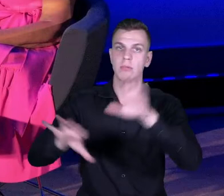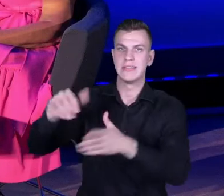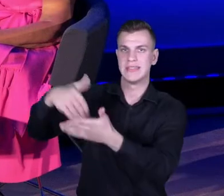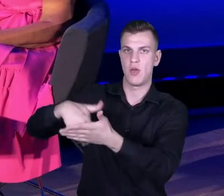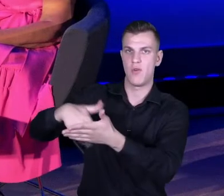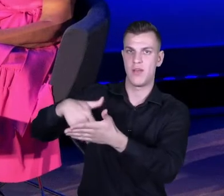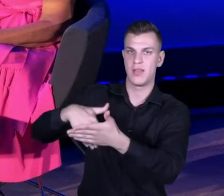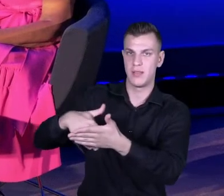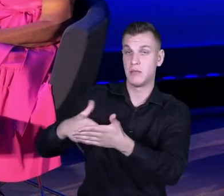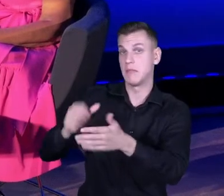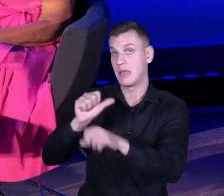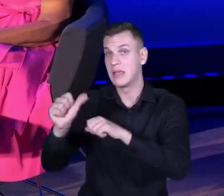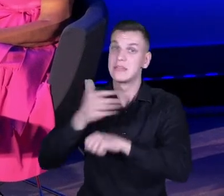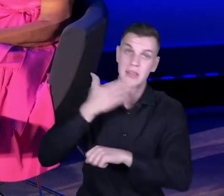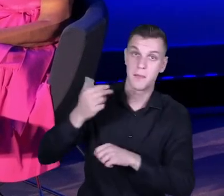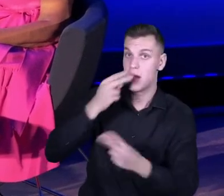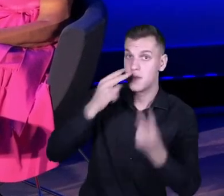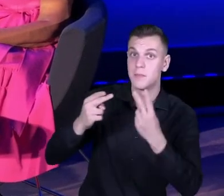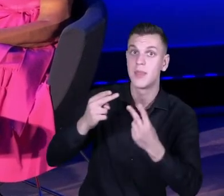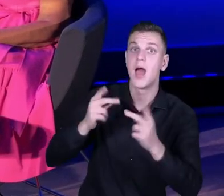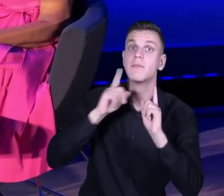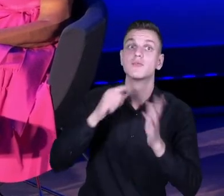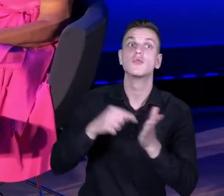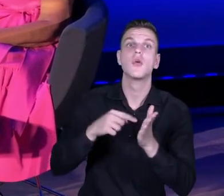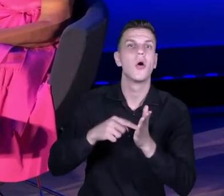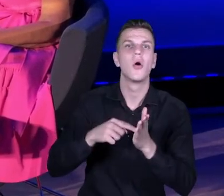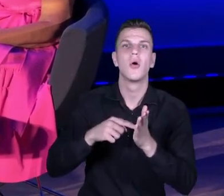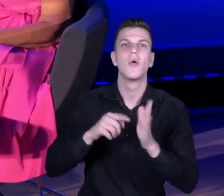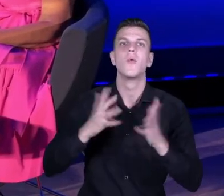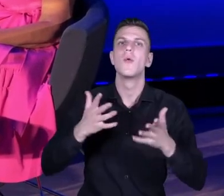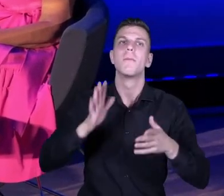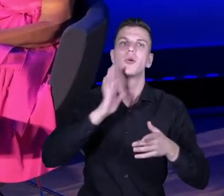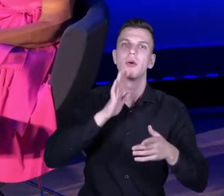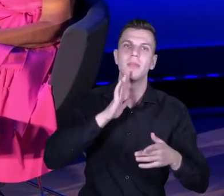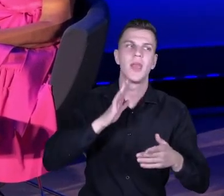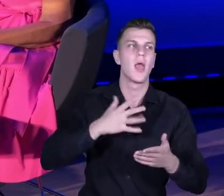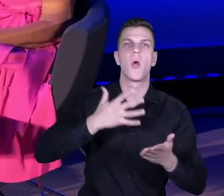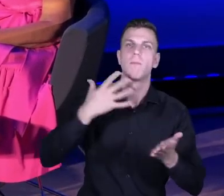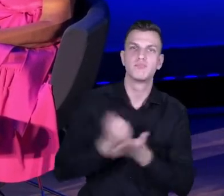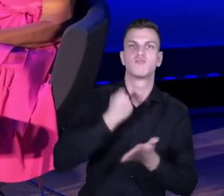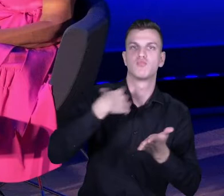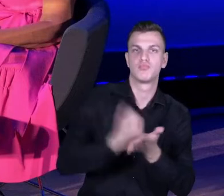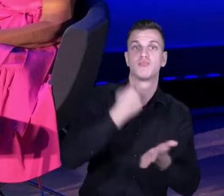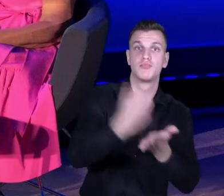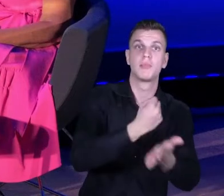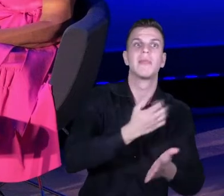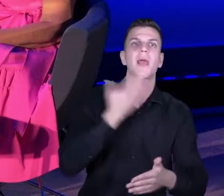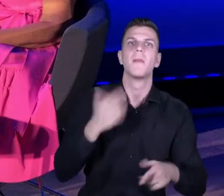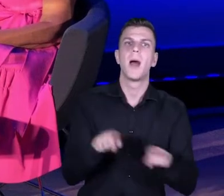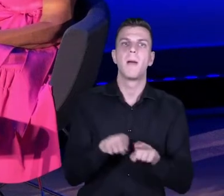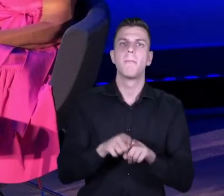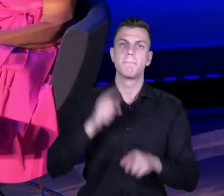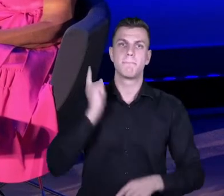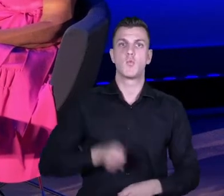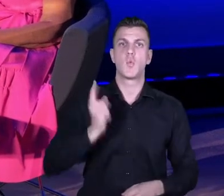ucznia. Natomiast to są kamienie milowe zamiast sztywnych kryteriów. To właściwie są trzy najważniejsze rzeczy, których my nauczyliśmy